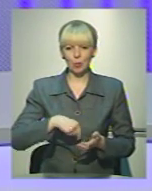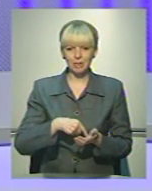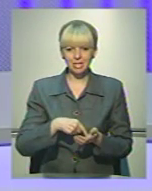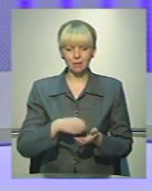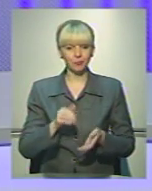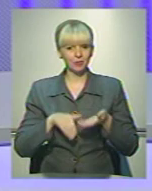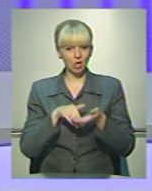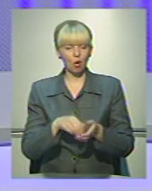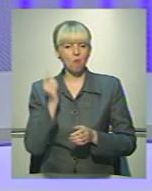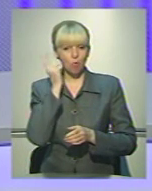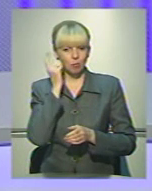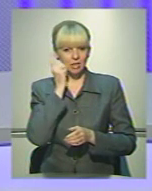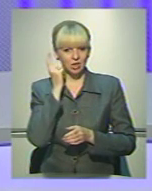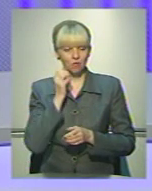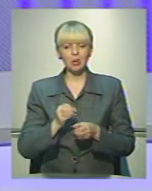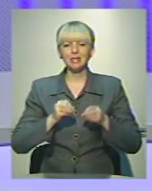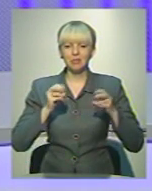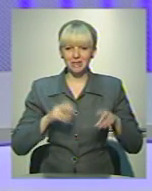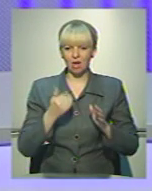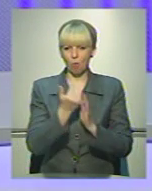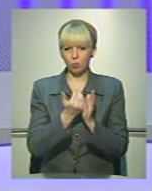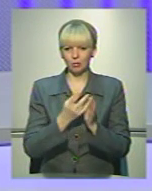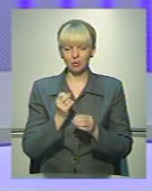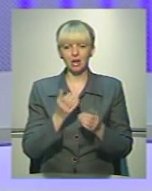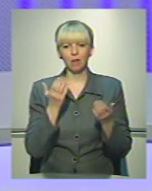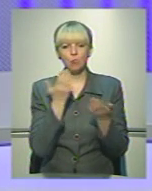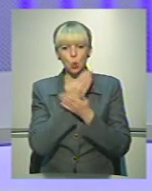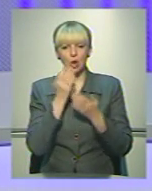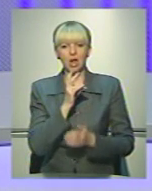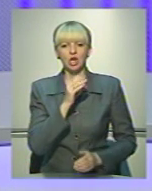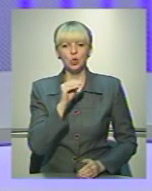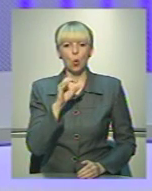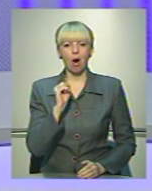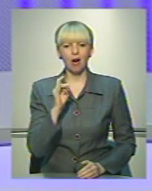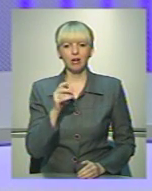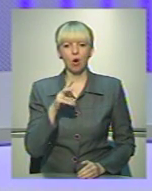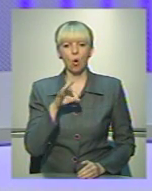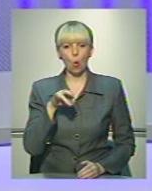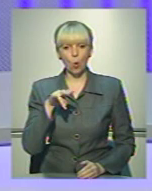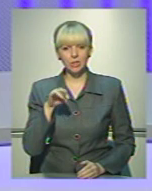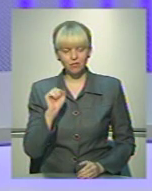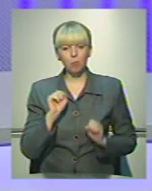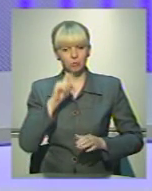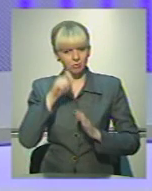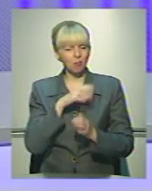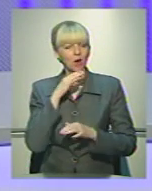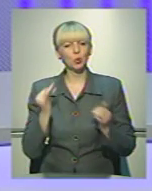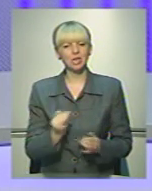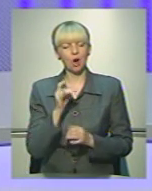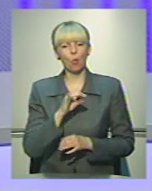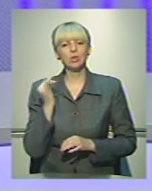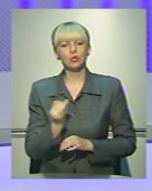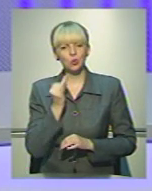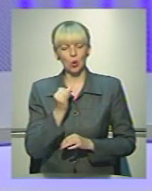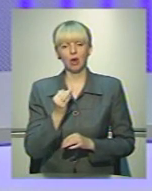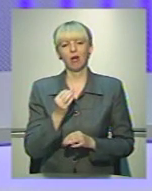За допомогою мобільного телефона і спеціальної програми для прочитання QR-кодів можна буде дізнатися багато цікавого про історію